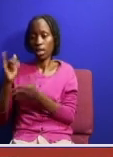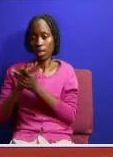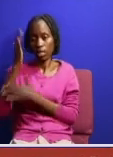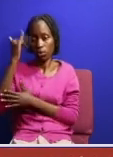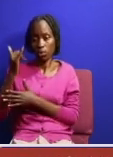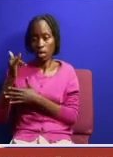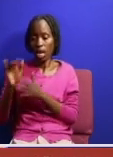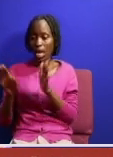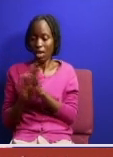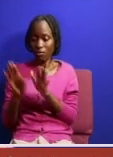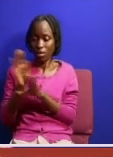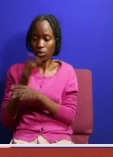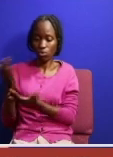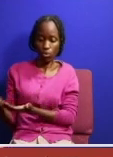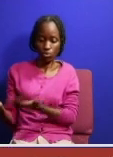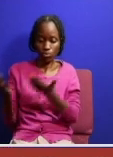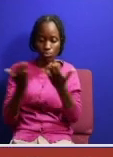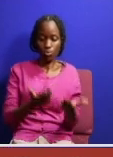mpaka rasilimali zote tumkuja nazo.